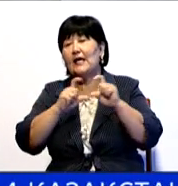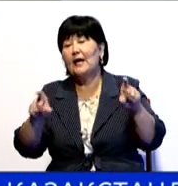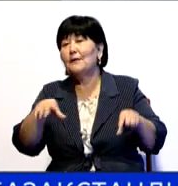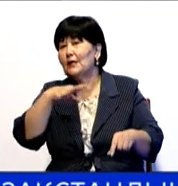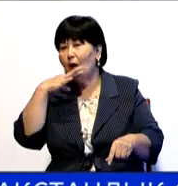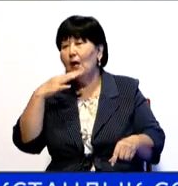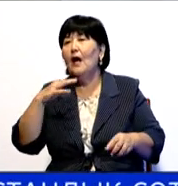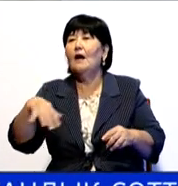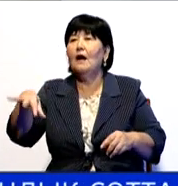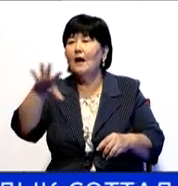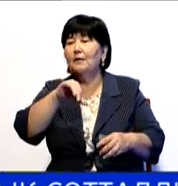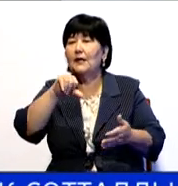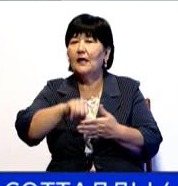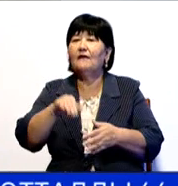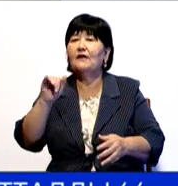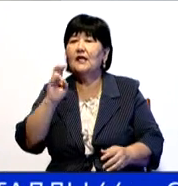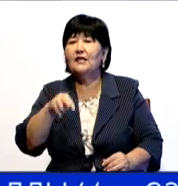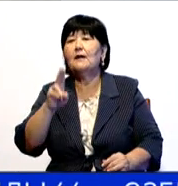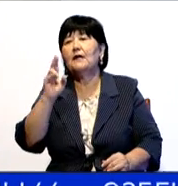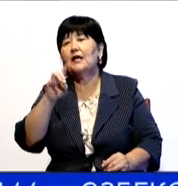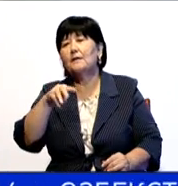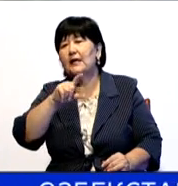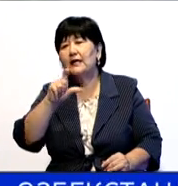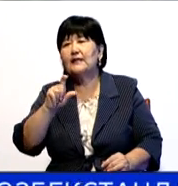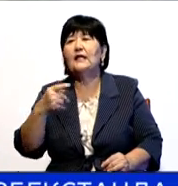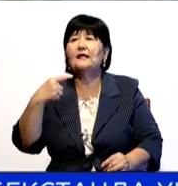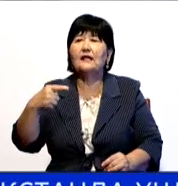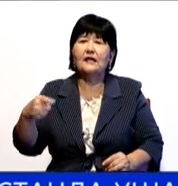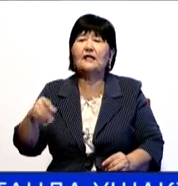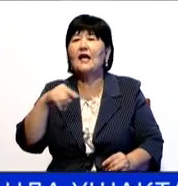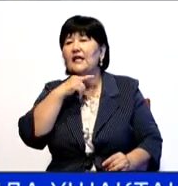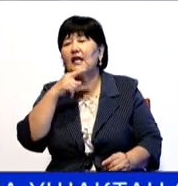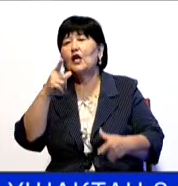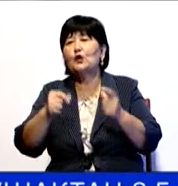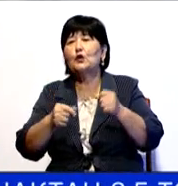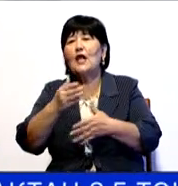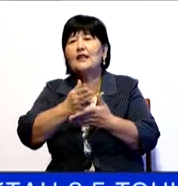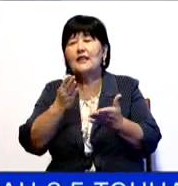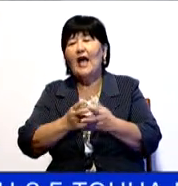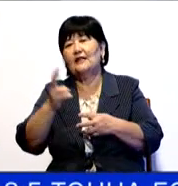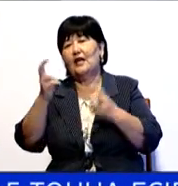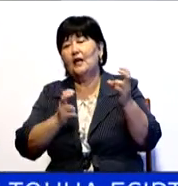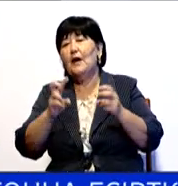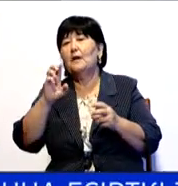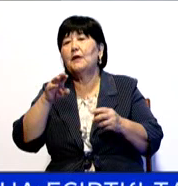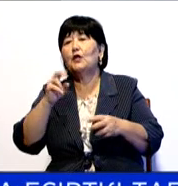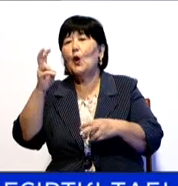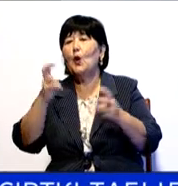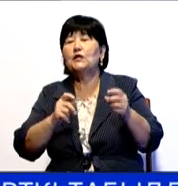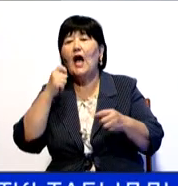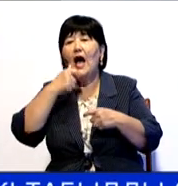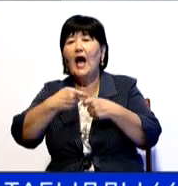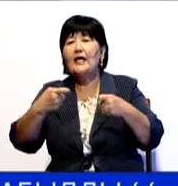дүркіреді. Ел аузында ЦКЗ, ФНМ, КРМЗ, КСМК атанған ет, сүт, нан комбинаттары, бетон зауыты, аяқ